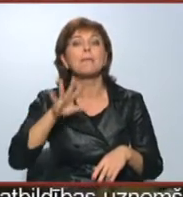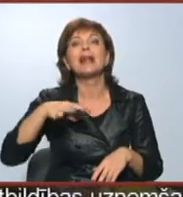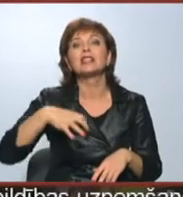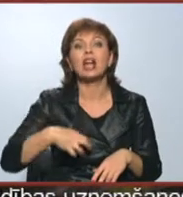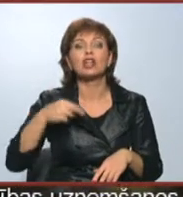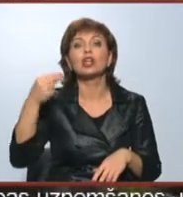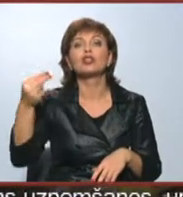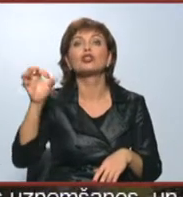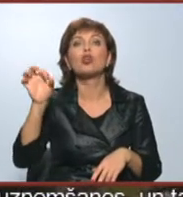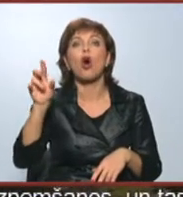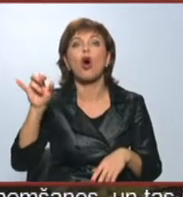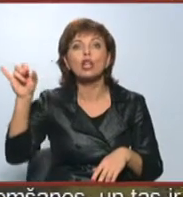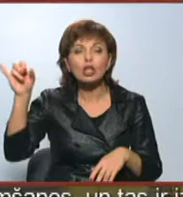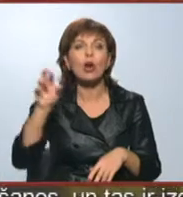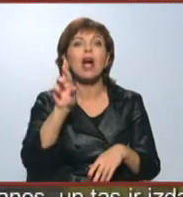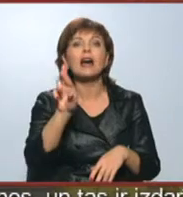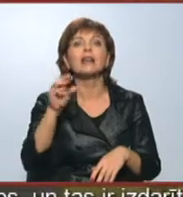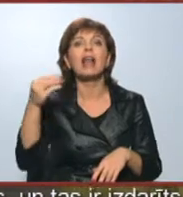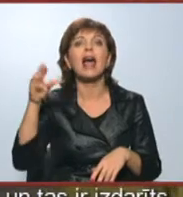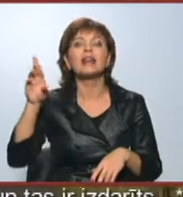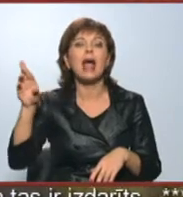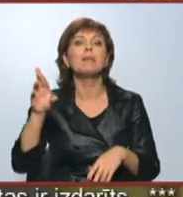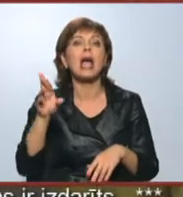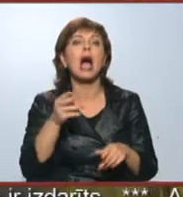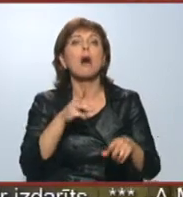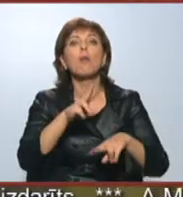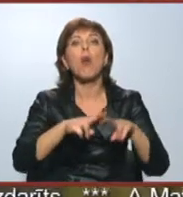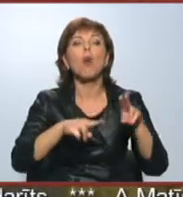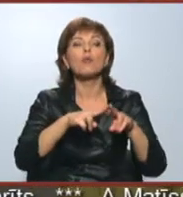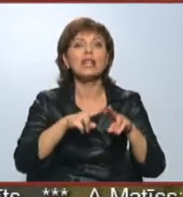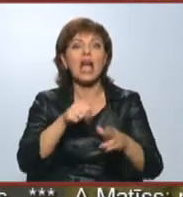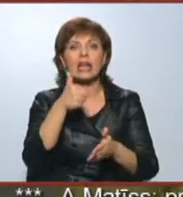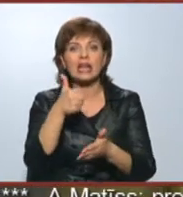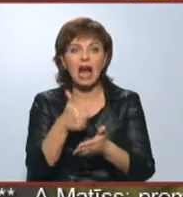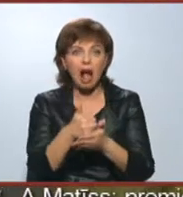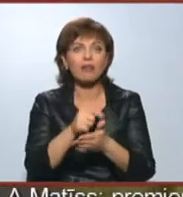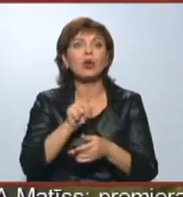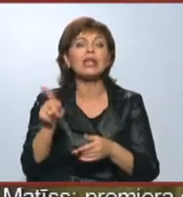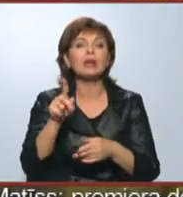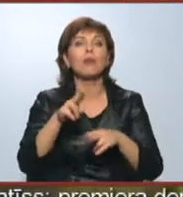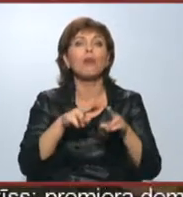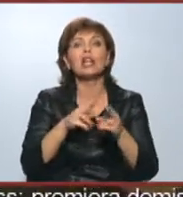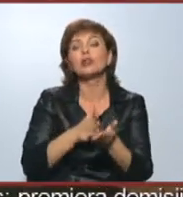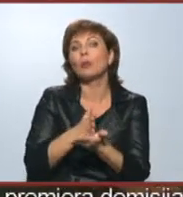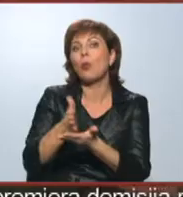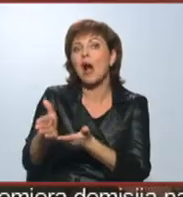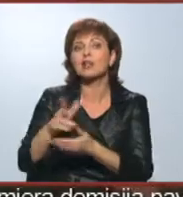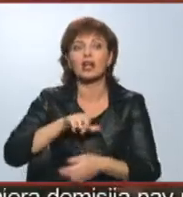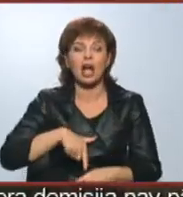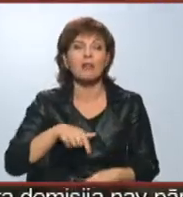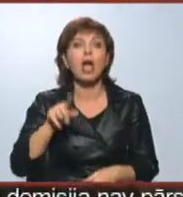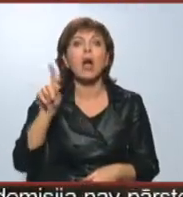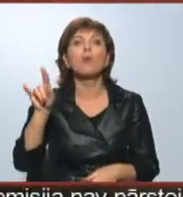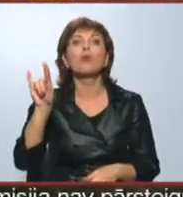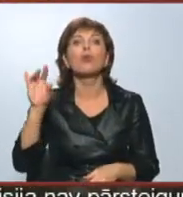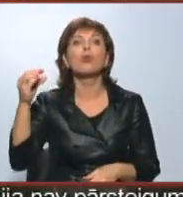Re un Re bija galvenie veikala būvnieki. Turklāt tieši ekonomikas ministrijas pārziņā ir būvniecības nozara Latvijā. Pulce norāda, ka